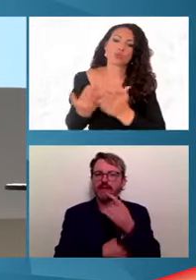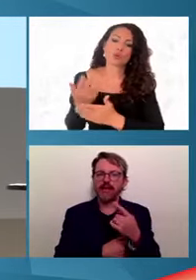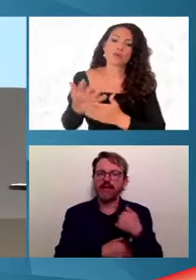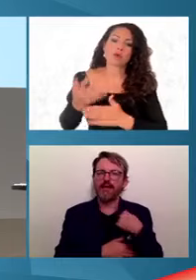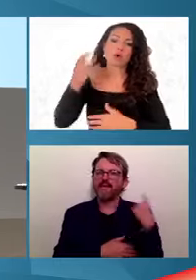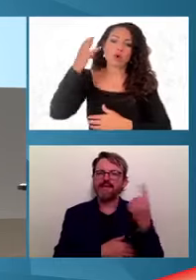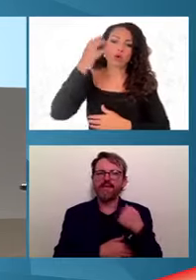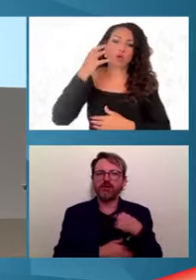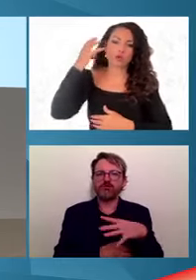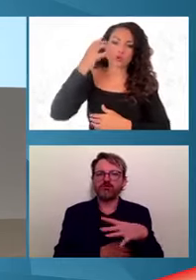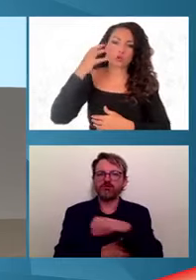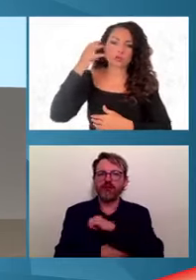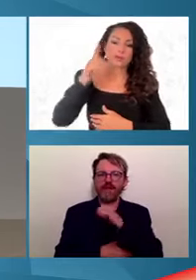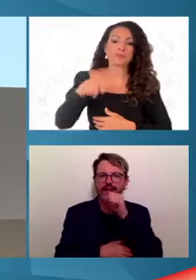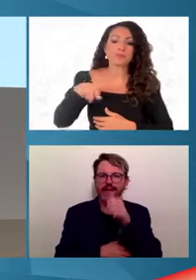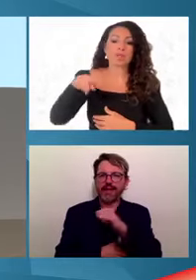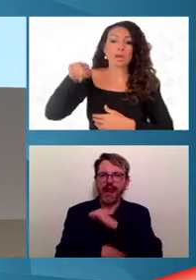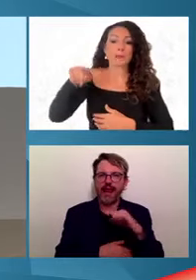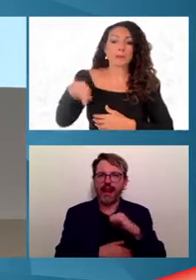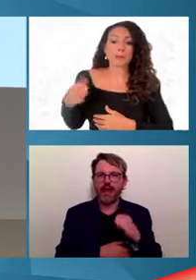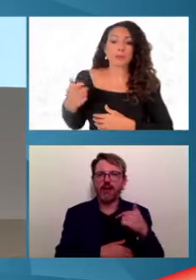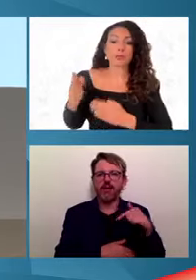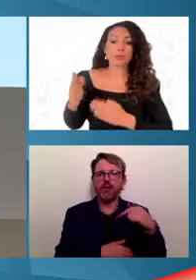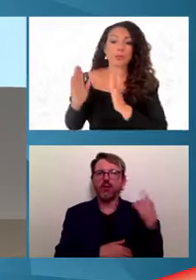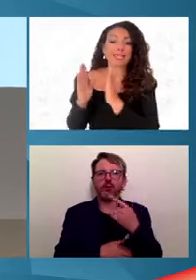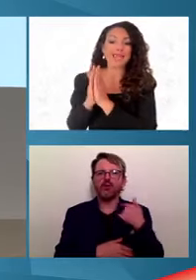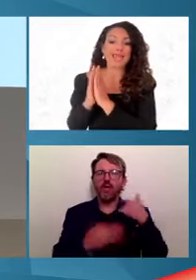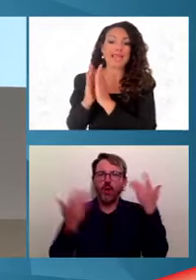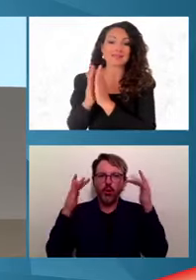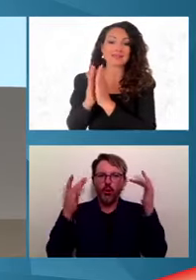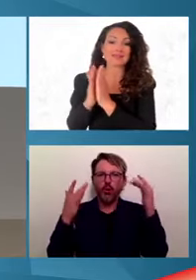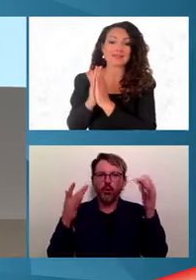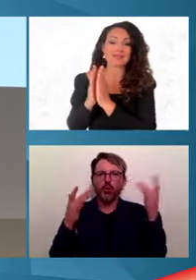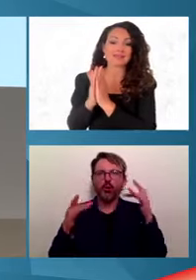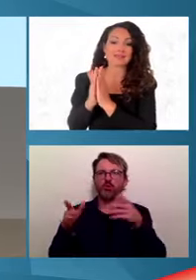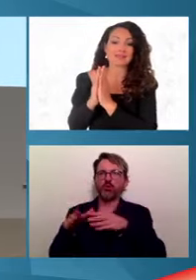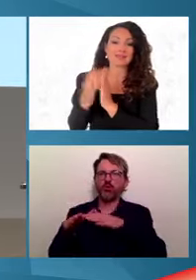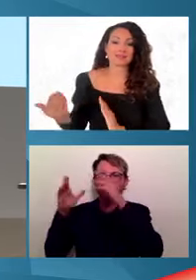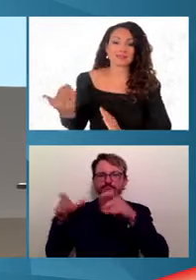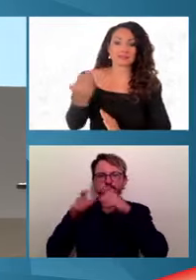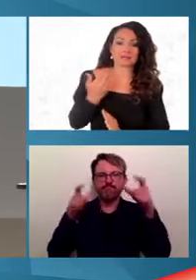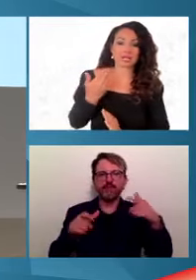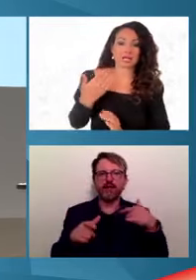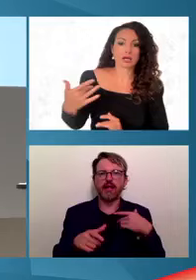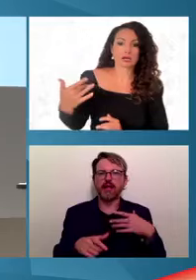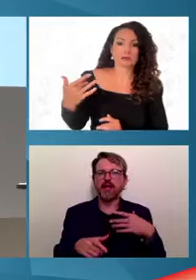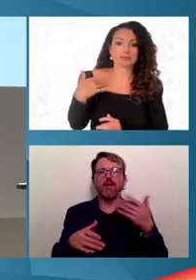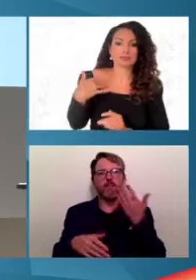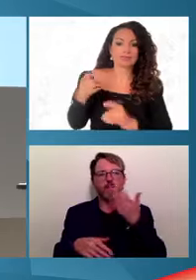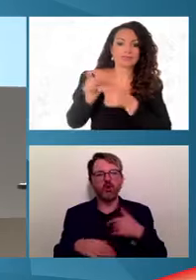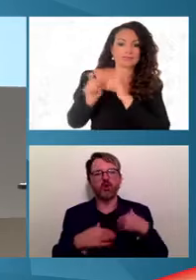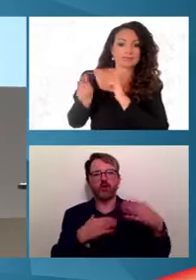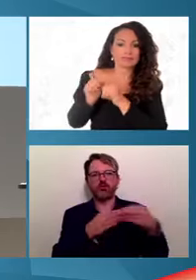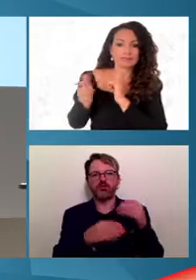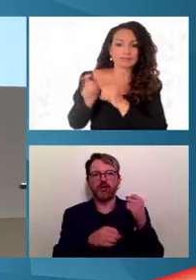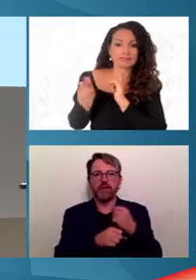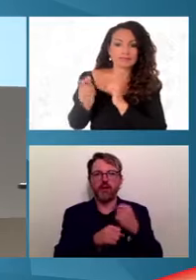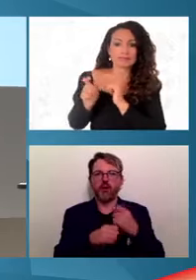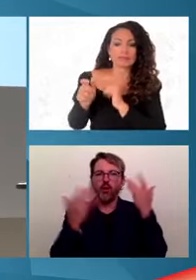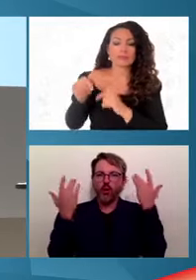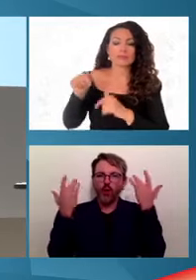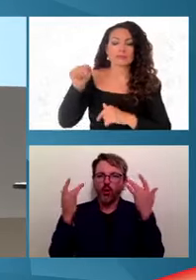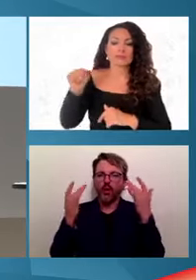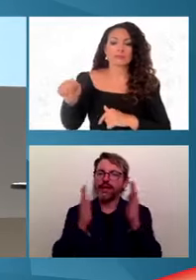es nicht alleine, unsere Kulturgüter aufrechtzuerhalten. Wir möchten mit euch zusammenarbeiten. Kirchlichen Kulturgüter